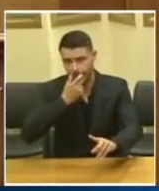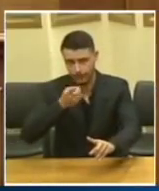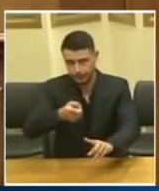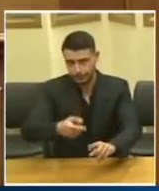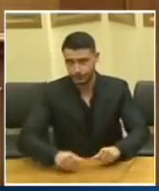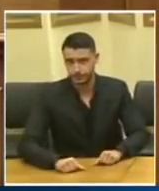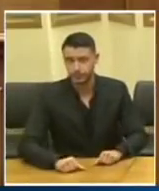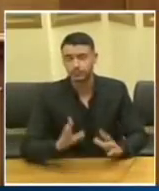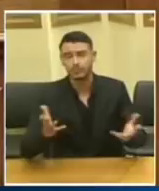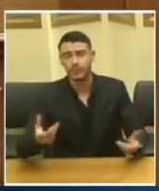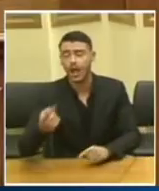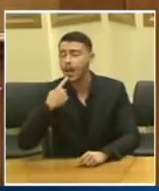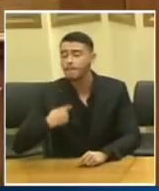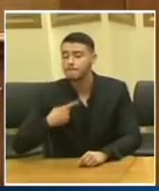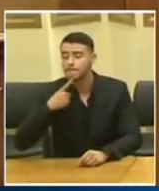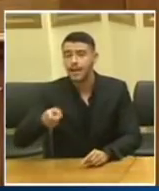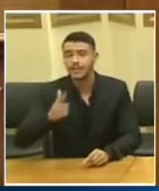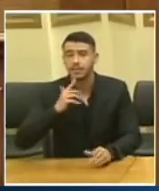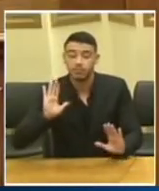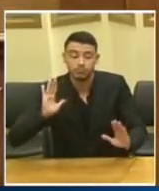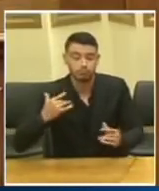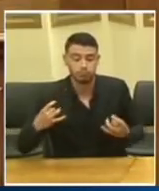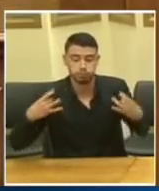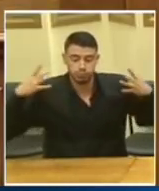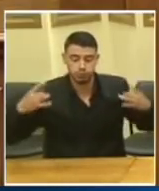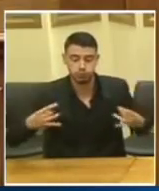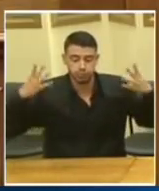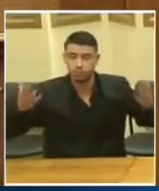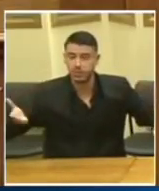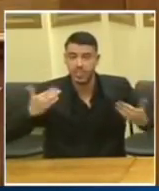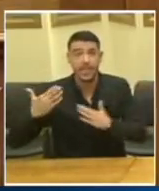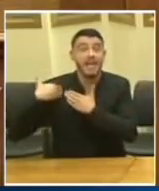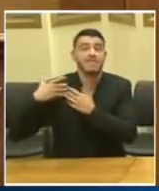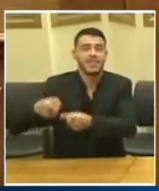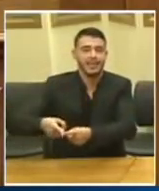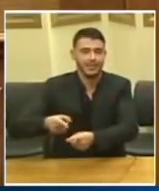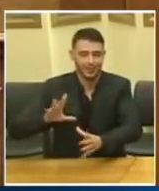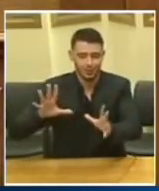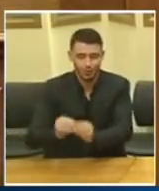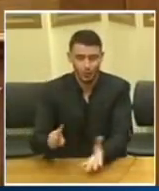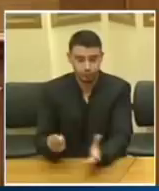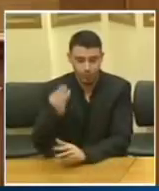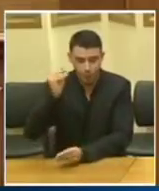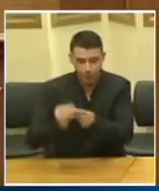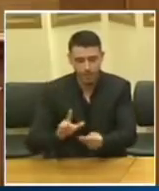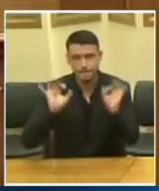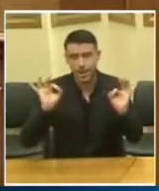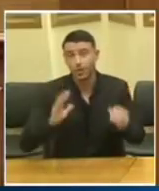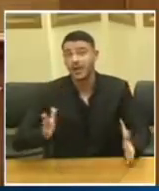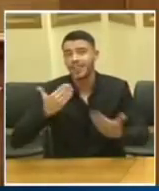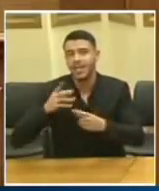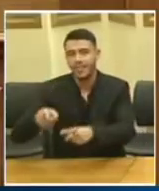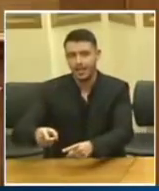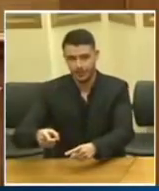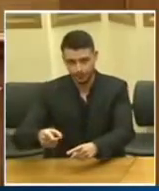ότι δεν έχει καμία ευθύνη για τη γέννηση του προβλήματος και ότι εγώ το συκοφαντώ. Αντί δικής μου λοιπόν απάντησης, θα ήθελα